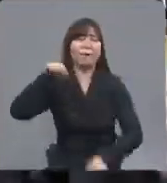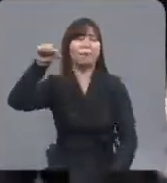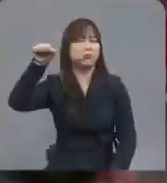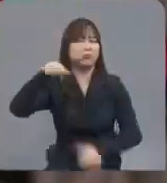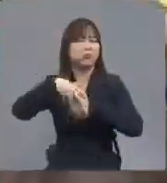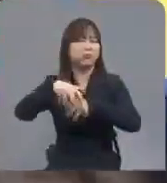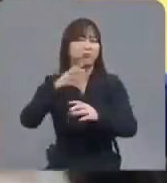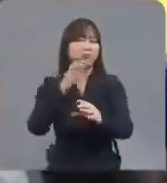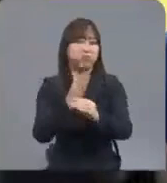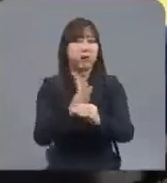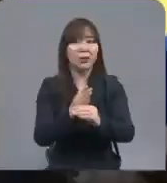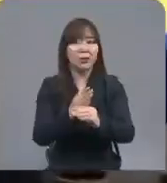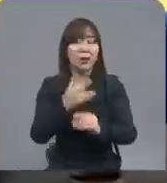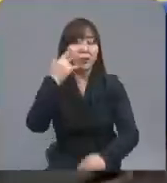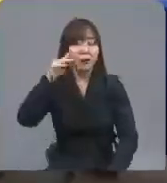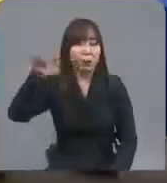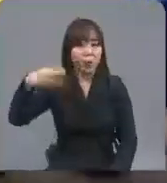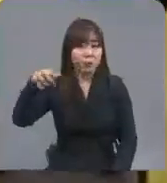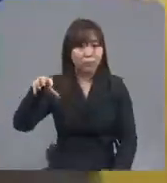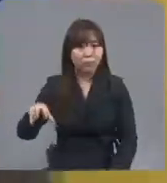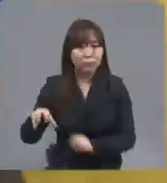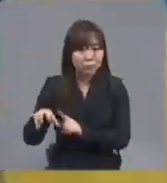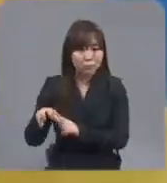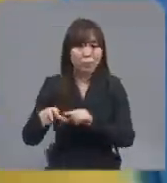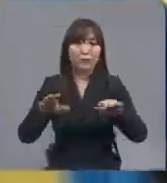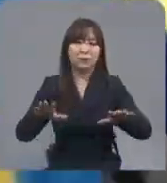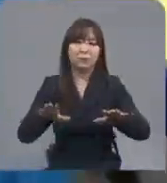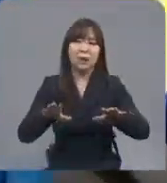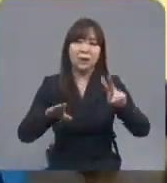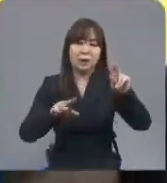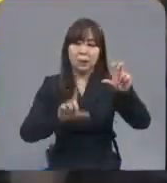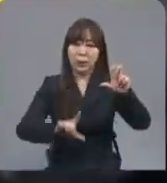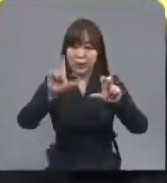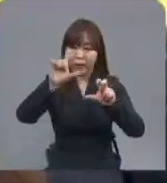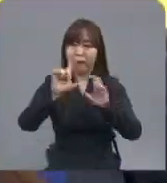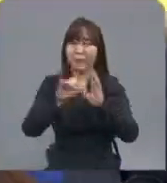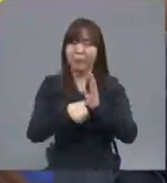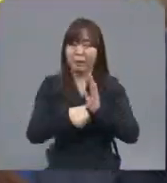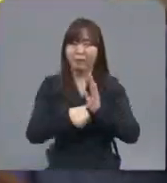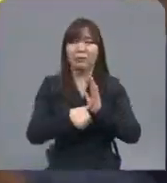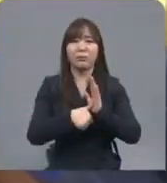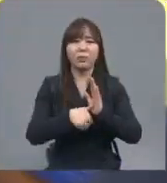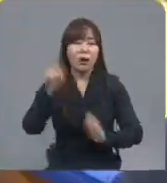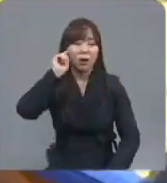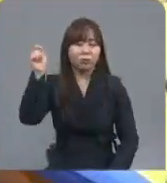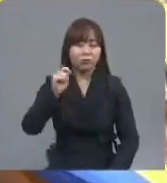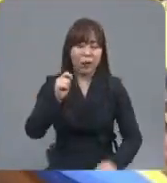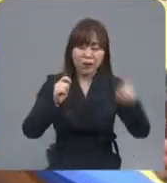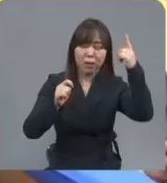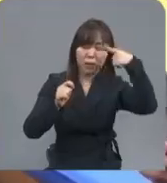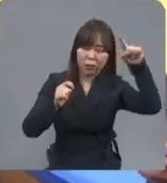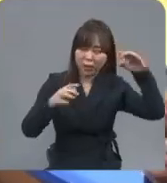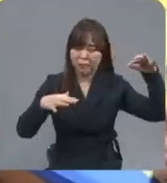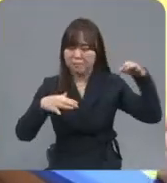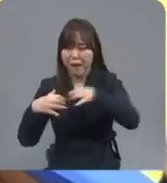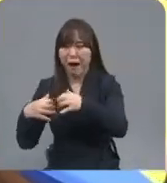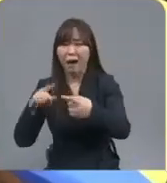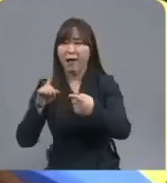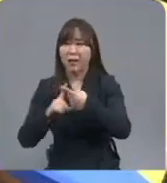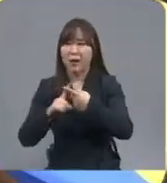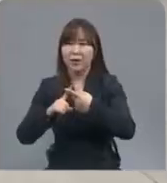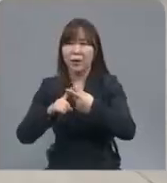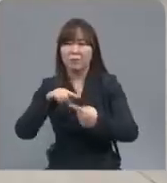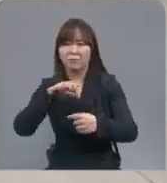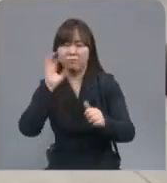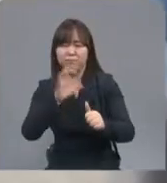financière sans livrer d'armes létales néanmoins il envisage d'envoyer des obus aux États-Unis qui en a demandé pour